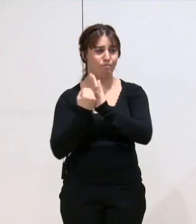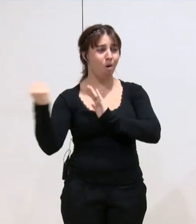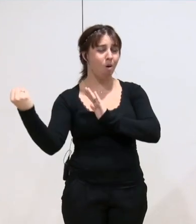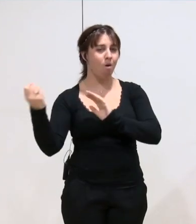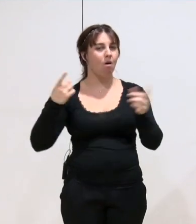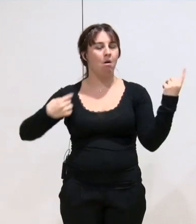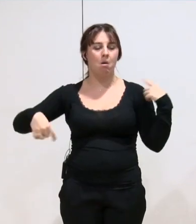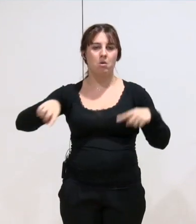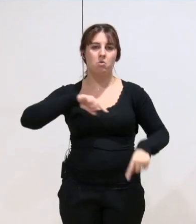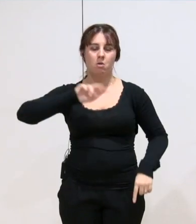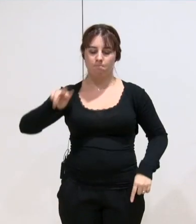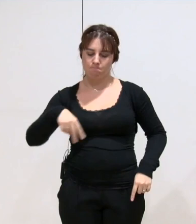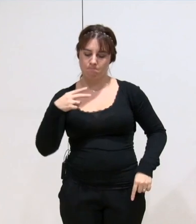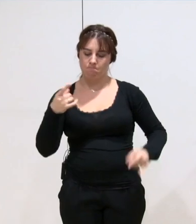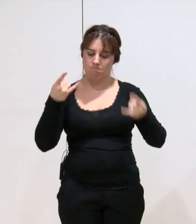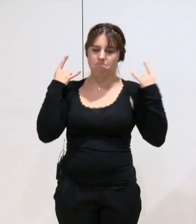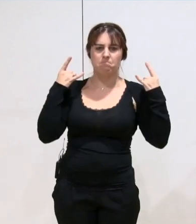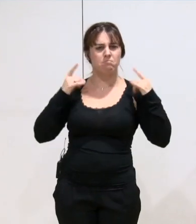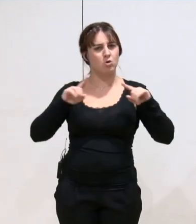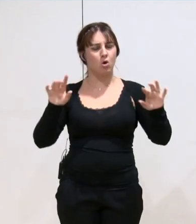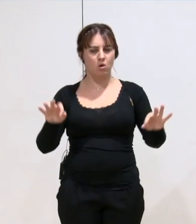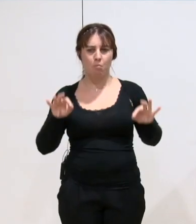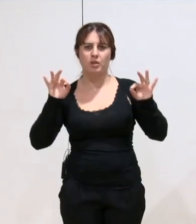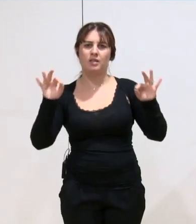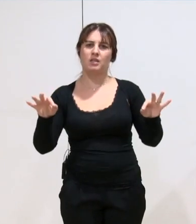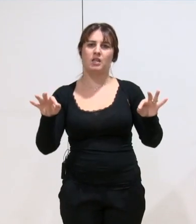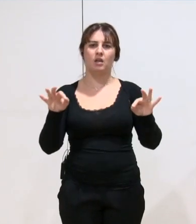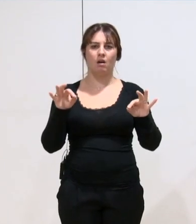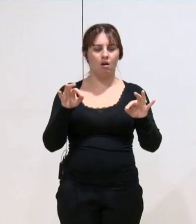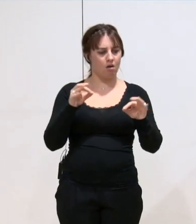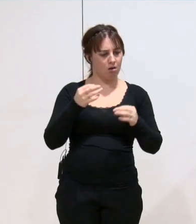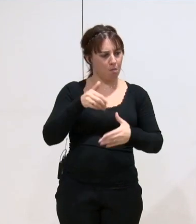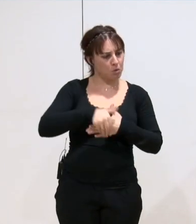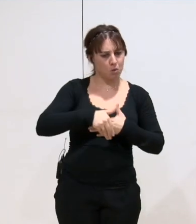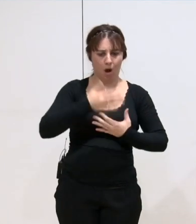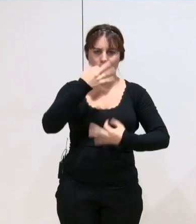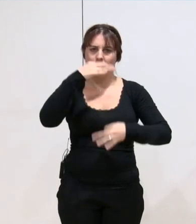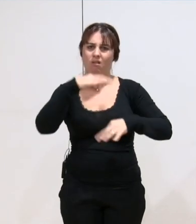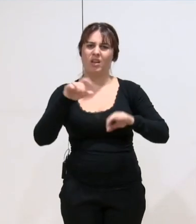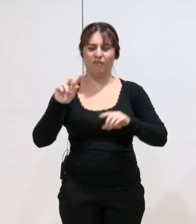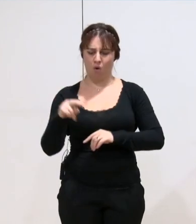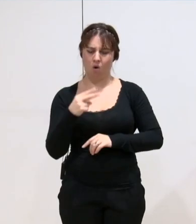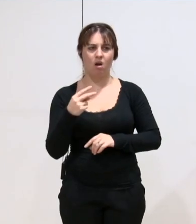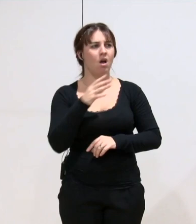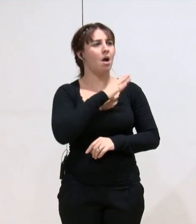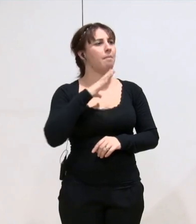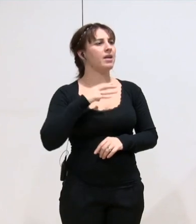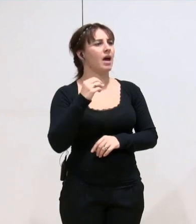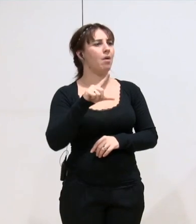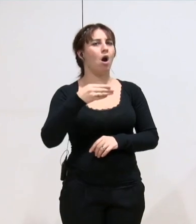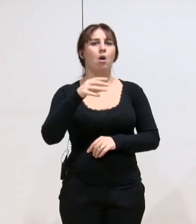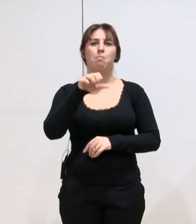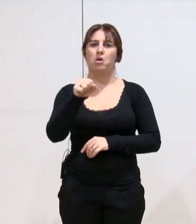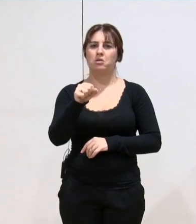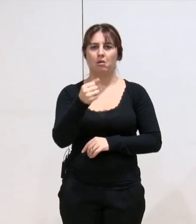beaucoup de modestie, de pondération et de discernement dans l'exercice de nos mandats et nos propos de ce soir. Je crois d'ailleurs que Mme Olmos y a répondu avec un